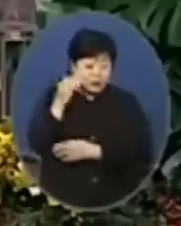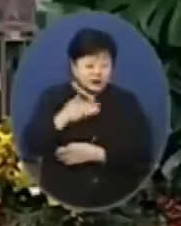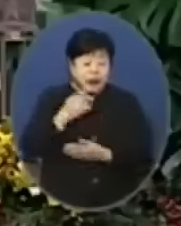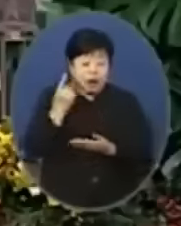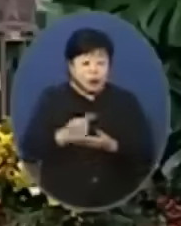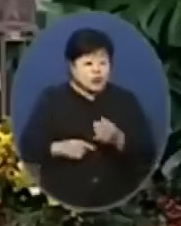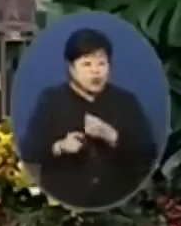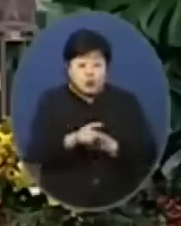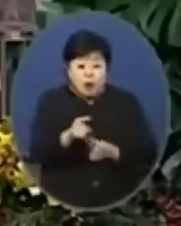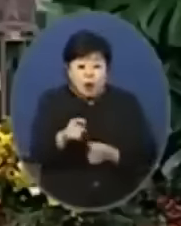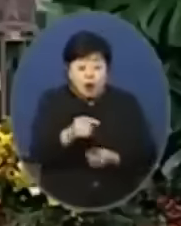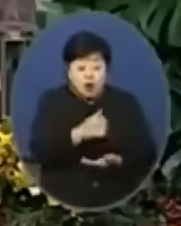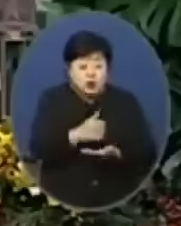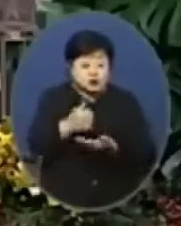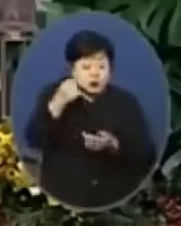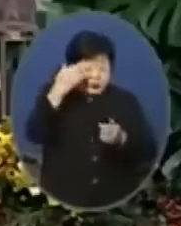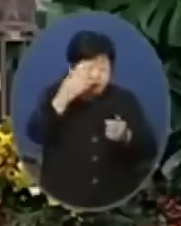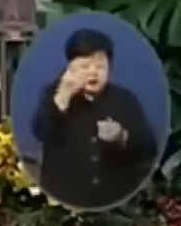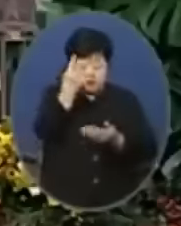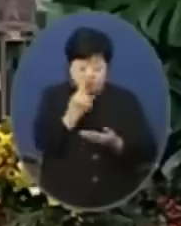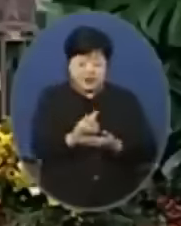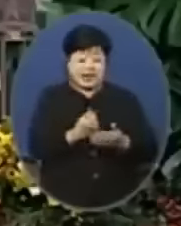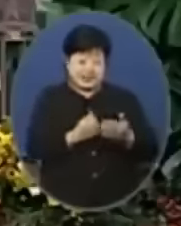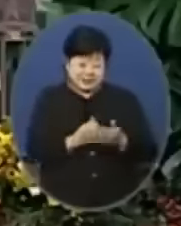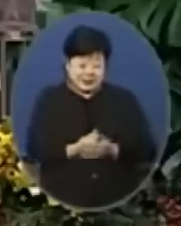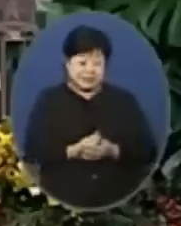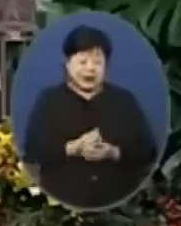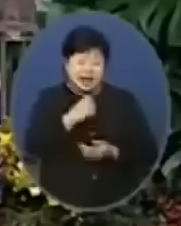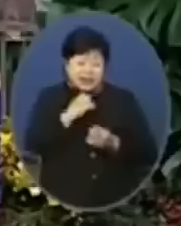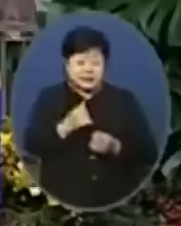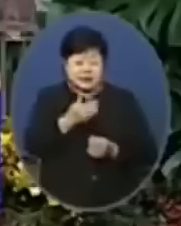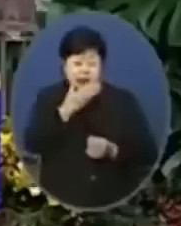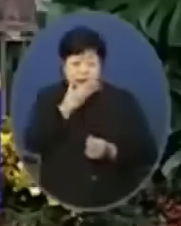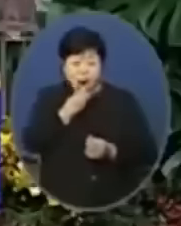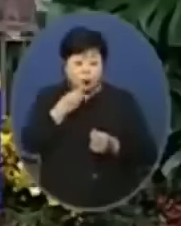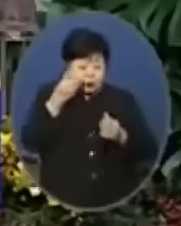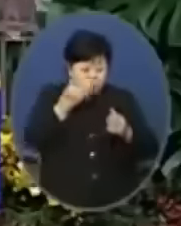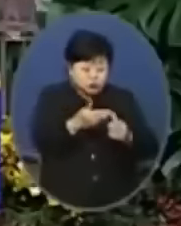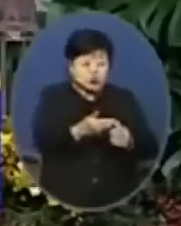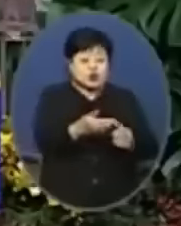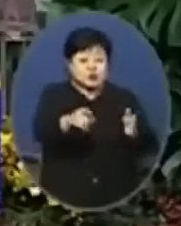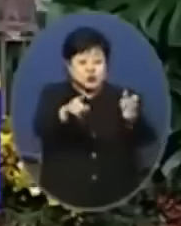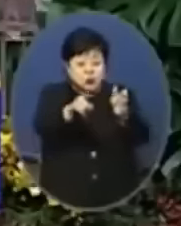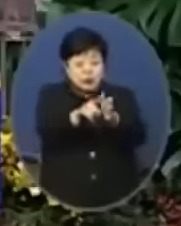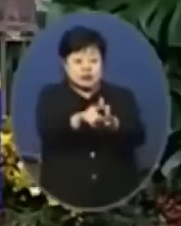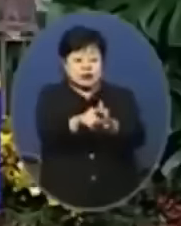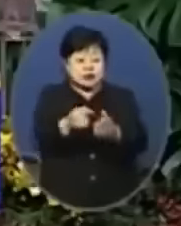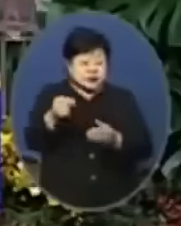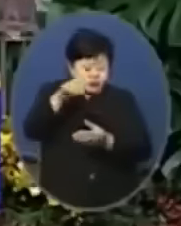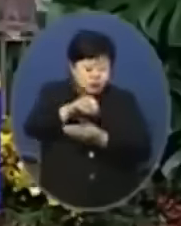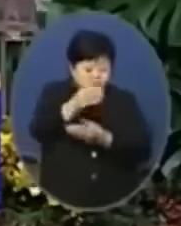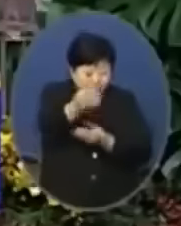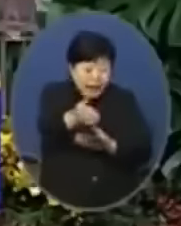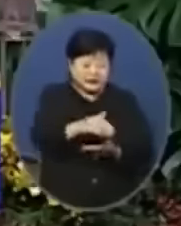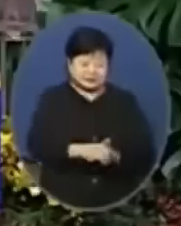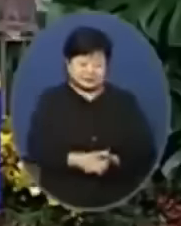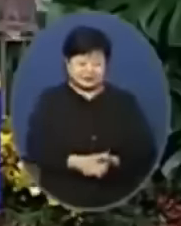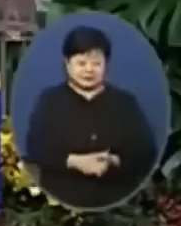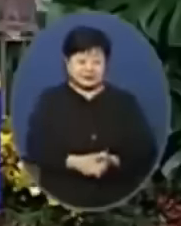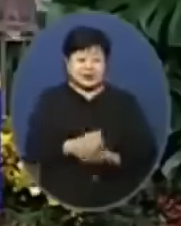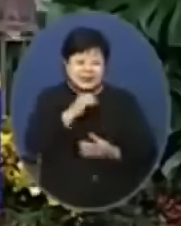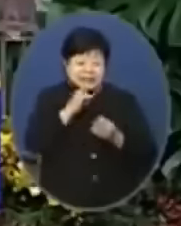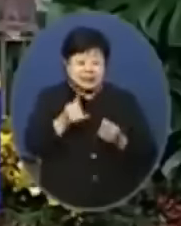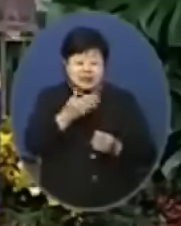왔느냐? 주의 성령이 내게 임하셨으니 내게 가난한 자에게 복음을 전하게 하시려고 내게 기름을 부으셨다.